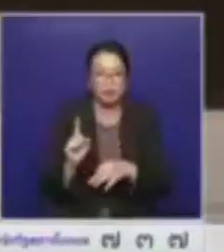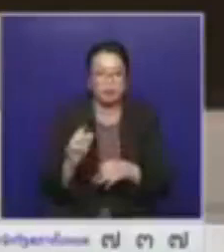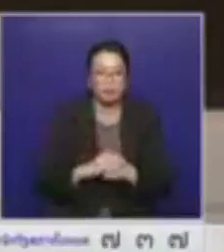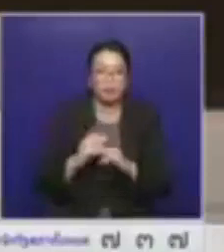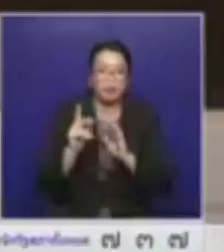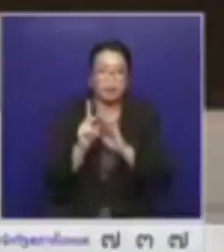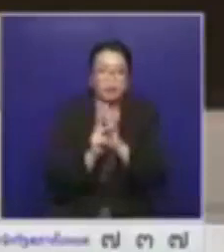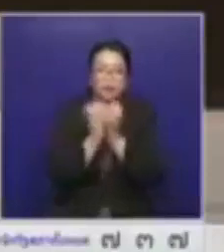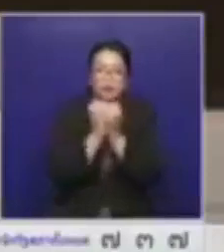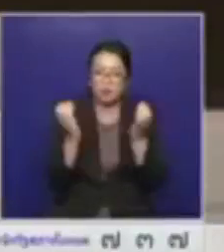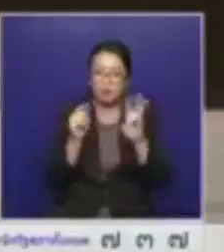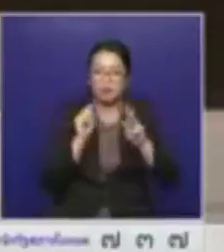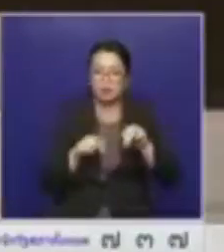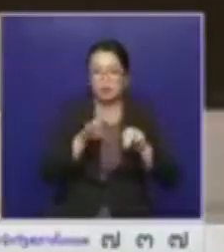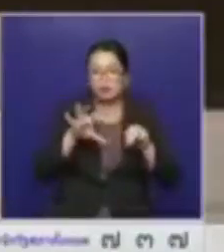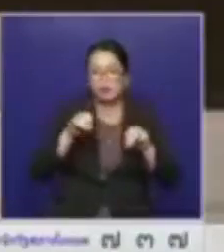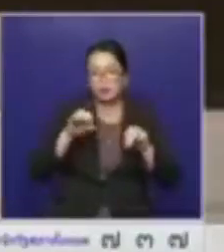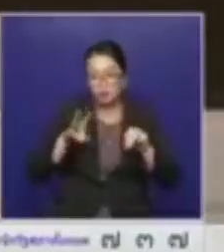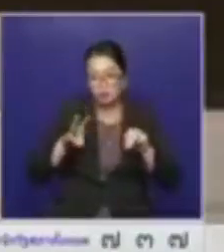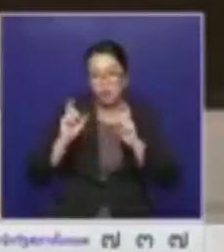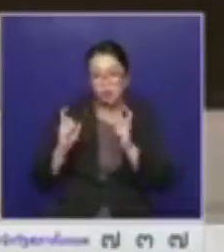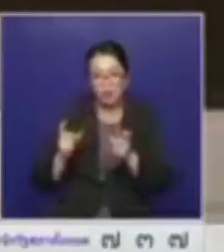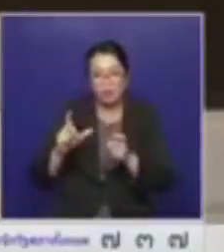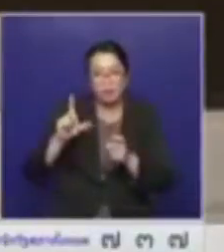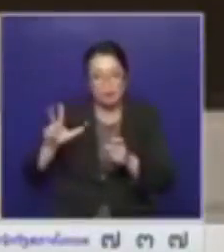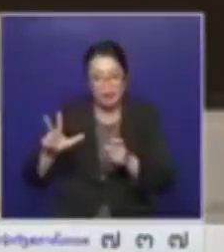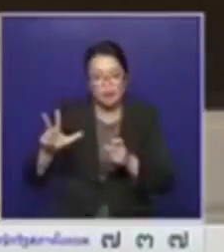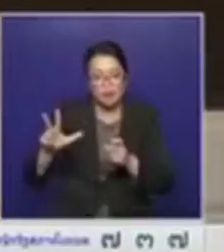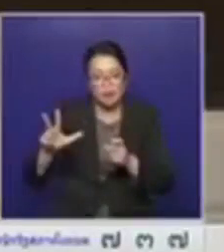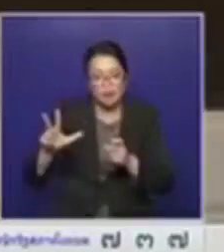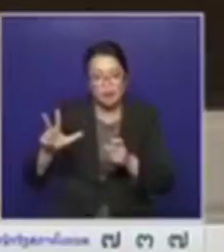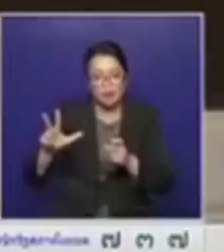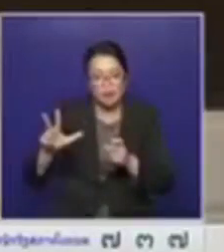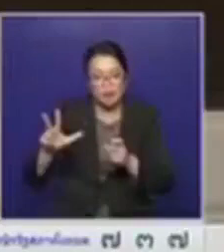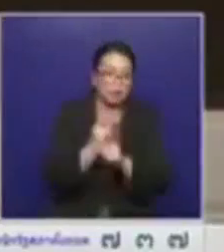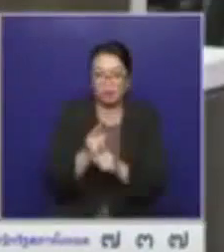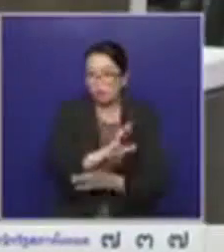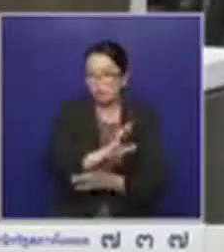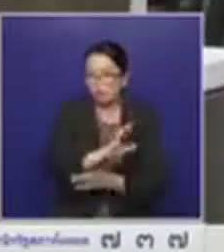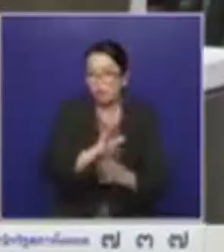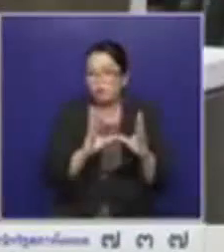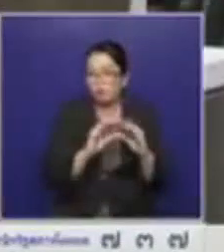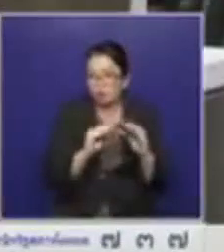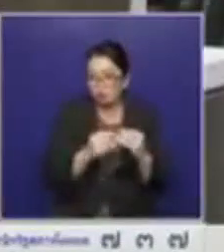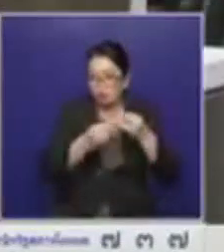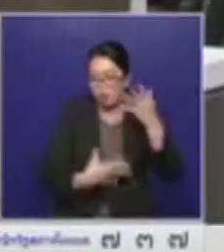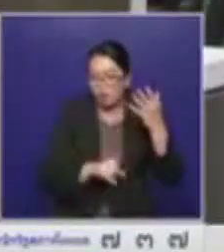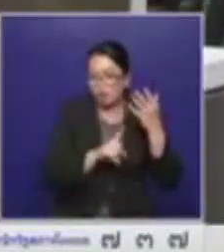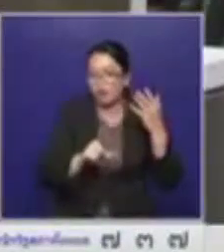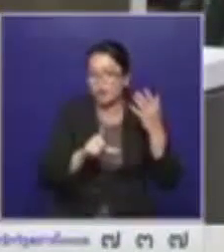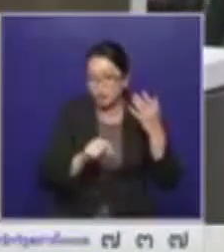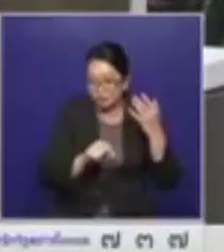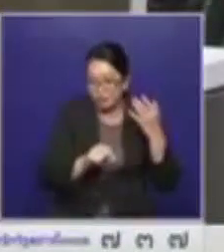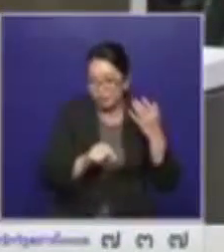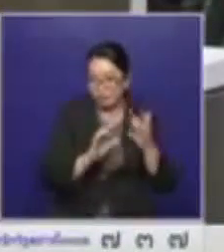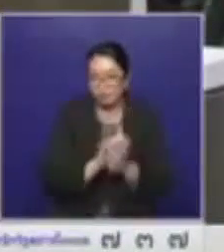แก้ปัญหาจนเวลา30วันที่ขยายออกไปอาจจะเสียเปล่าหรือไม่นะคะก็บอกว่าต้องยอมรับว่า2วันของ